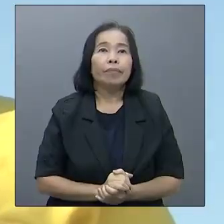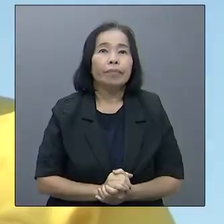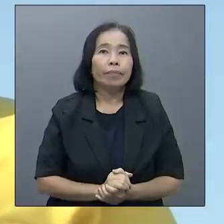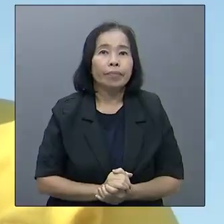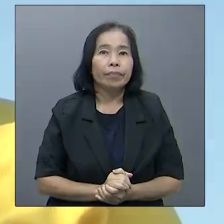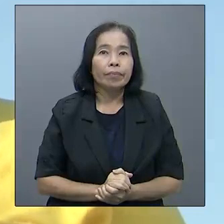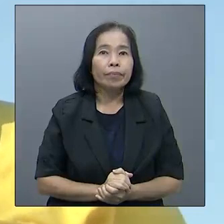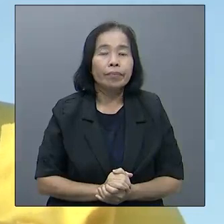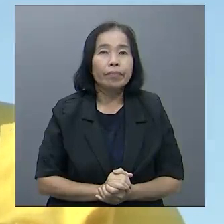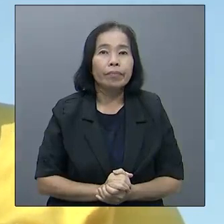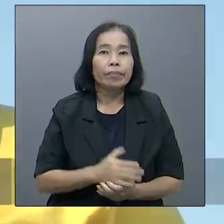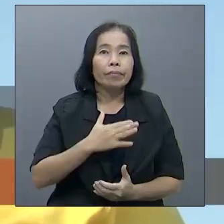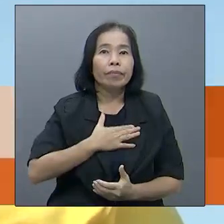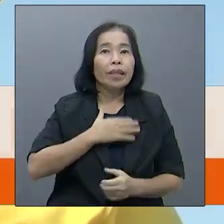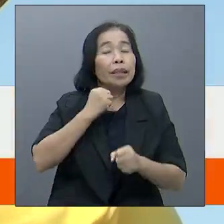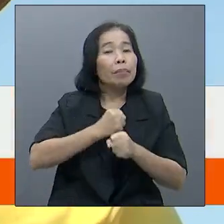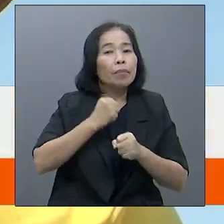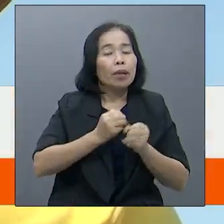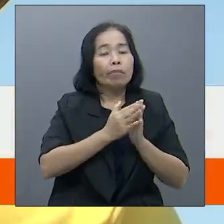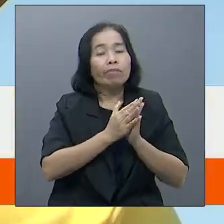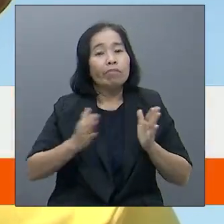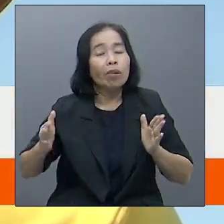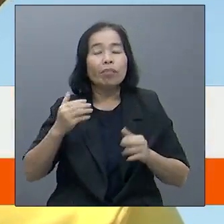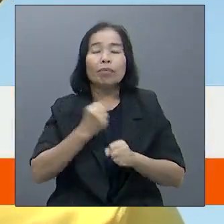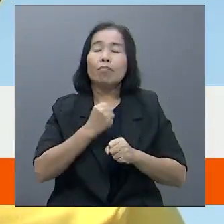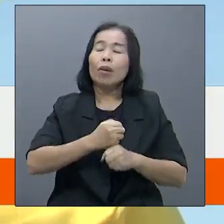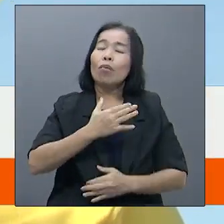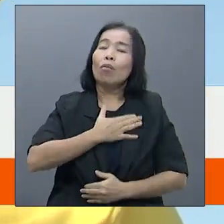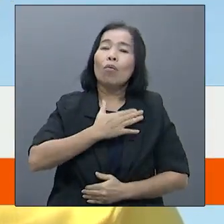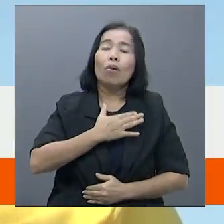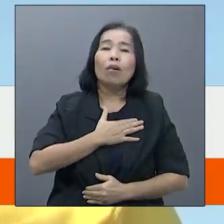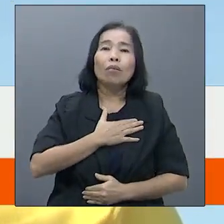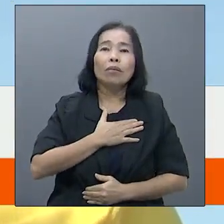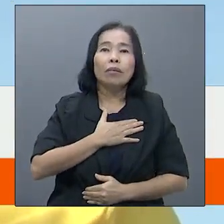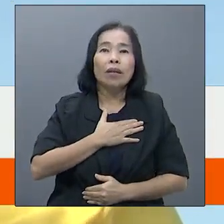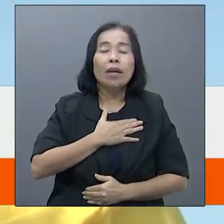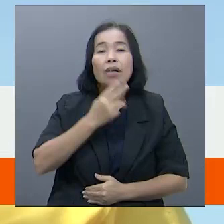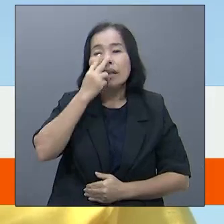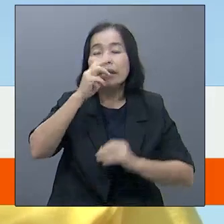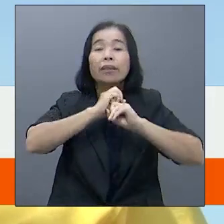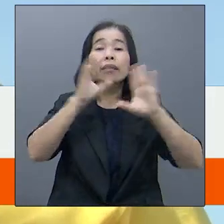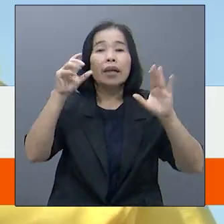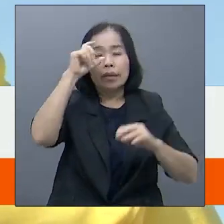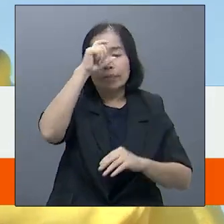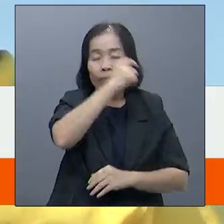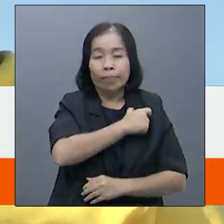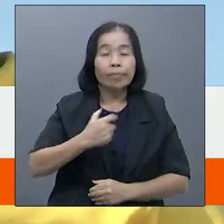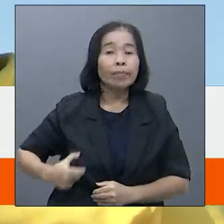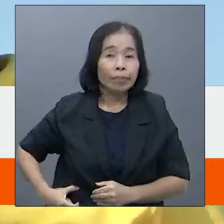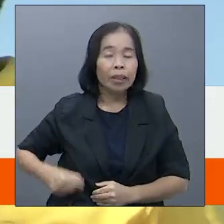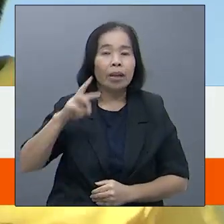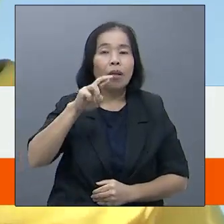คะก็ทำงานมาตลอดชีวิตนี่ยิ่งได้เห็นที่พระองค์ท่านปฏิบัติพระ